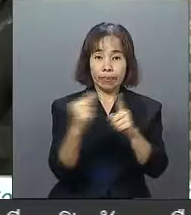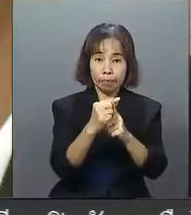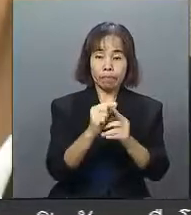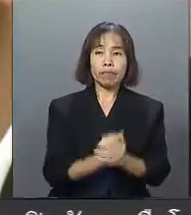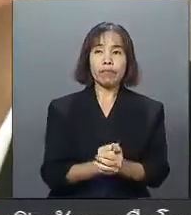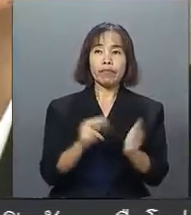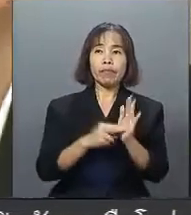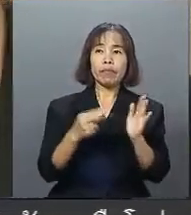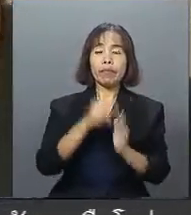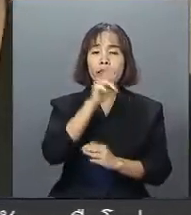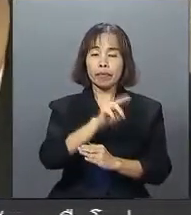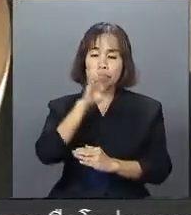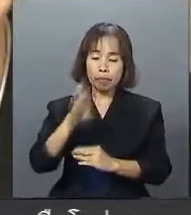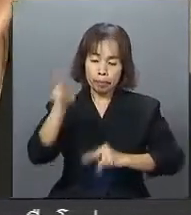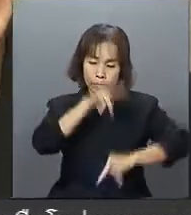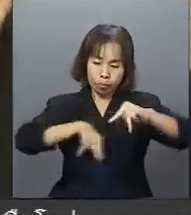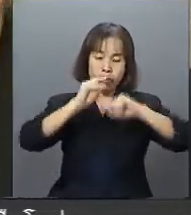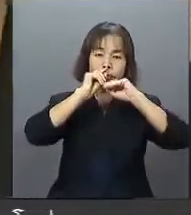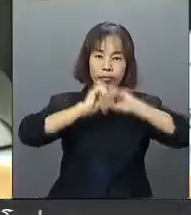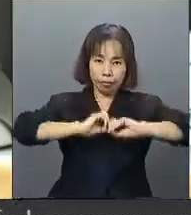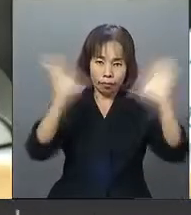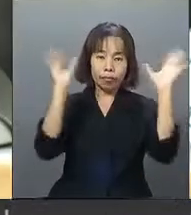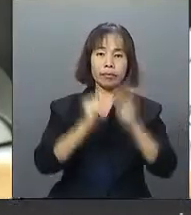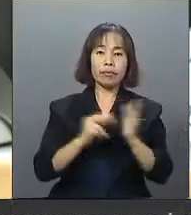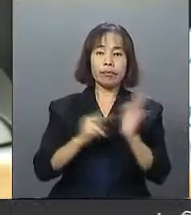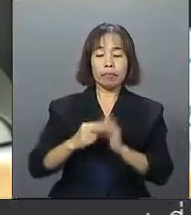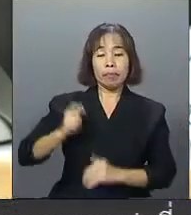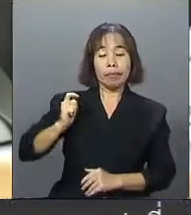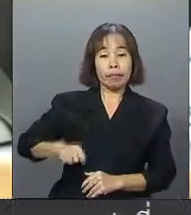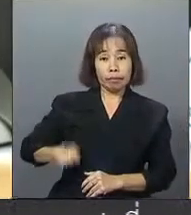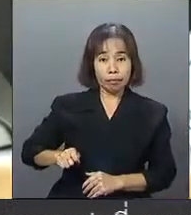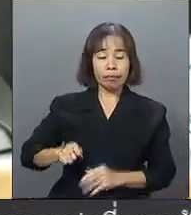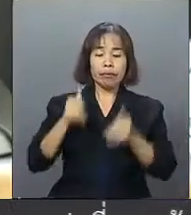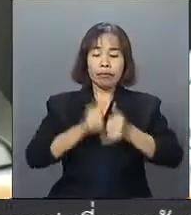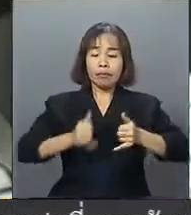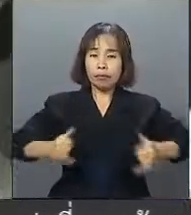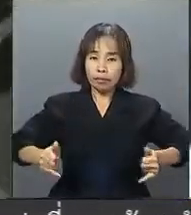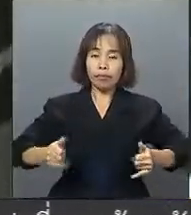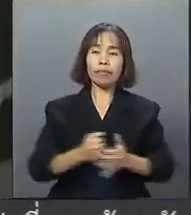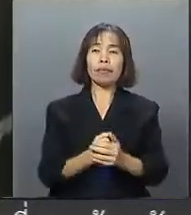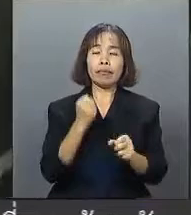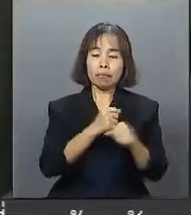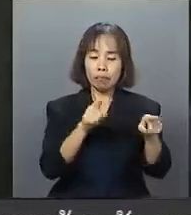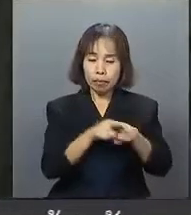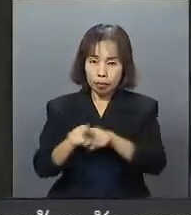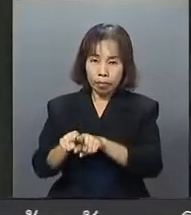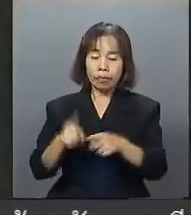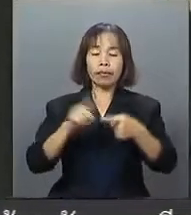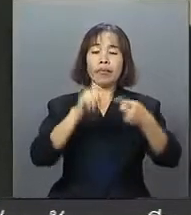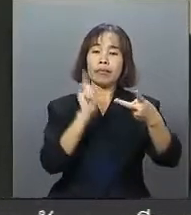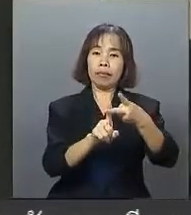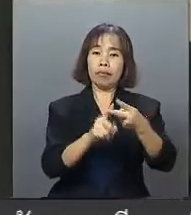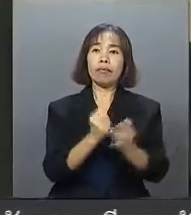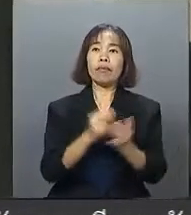ไต่สวนให้ชัดเพื่อการทำหน้าที่ของตุลาการศาลรัฐธรรมนูญที่ตรงกันรวมถึงการกำหนดกรอบของคำว่า